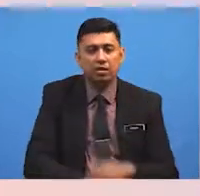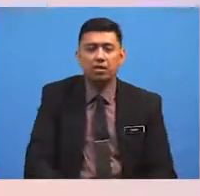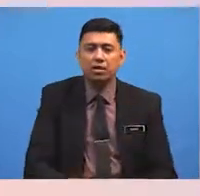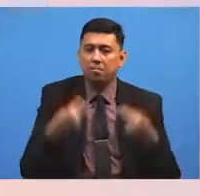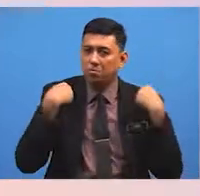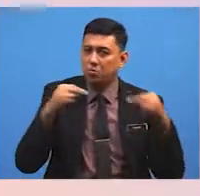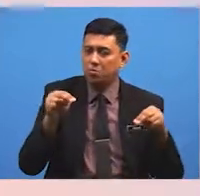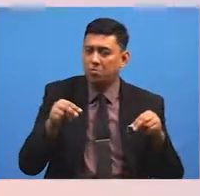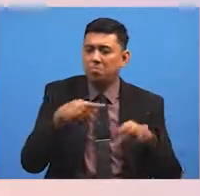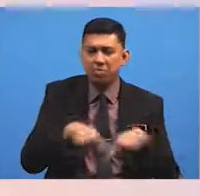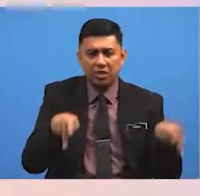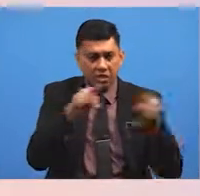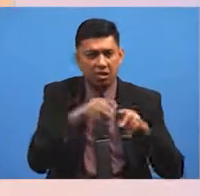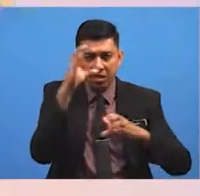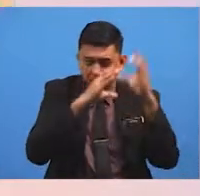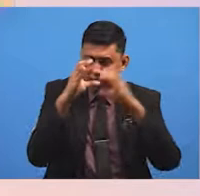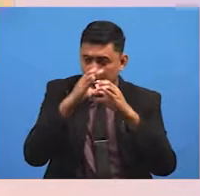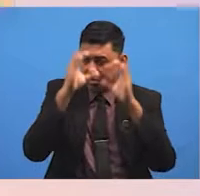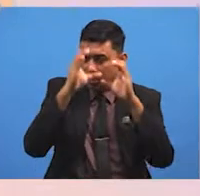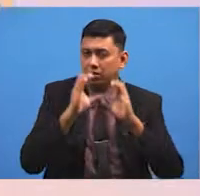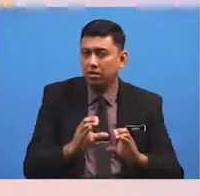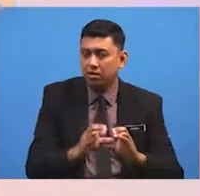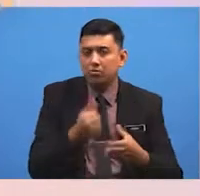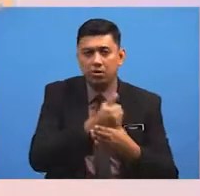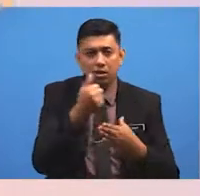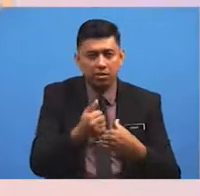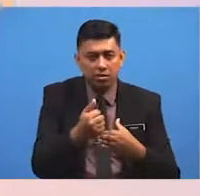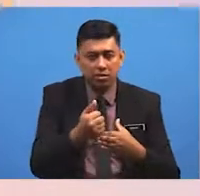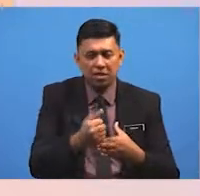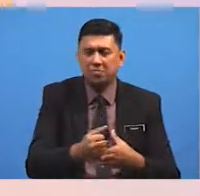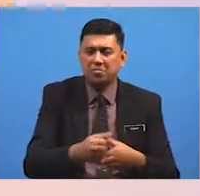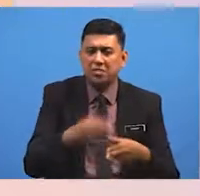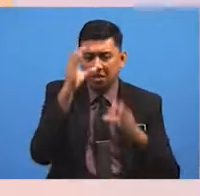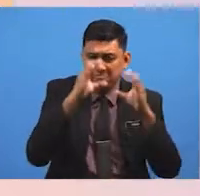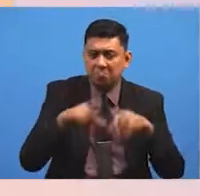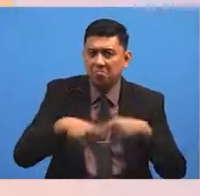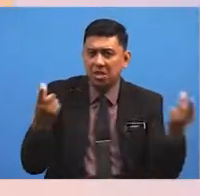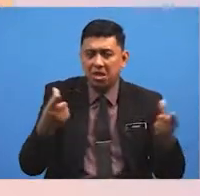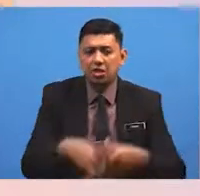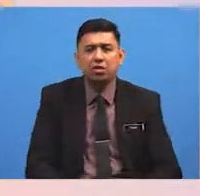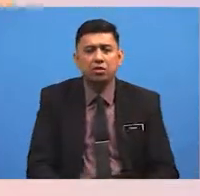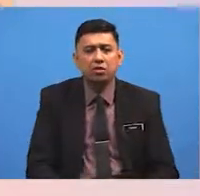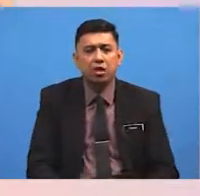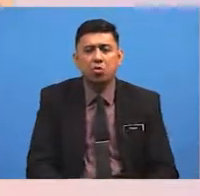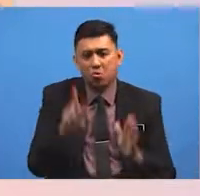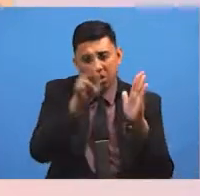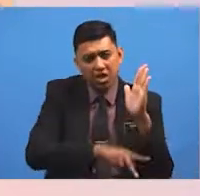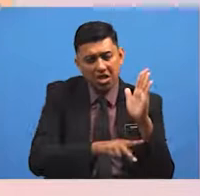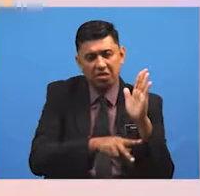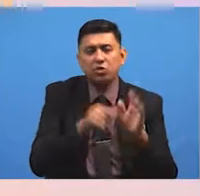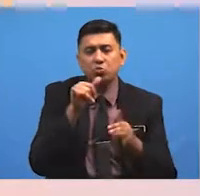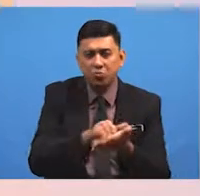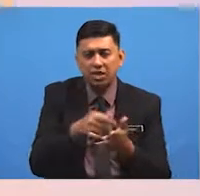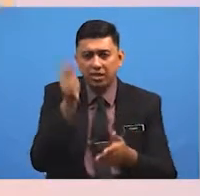penjagaan perlu mencari cara atau alternatif untuk menampung kurangnya tersebut